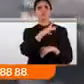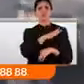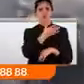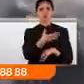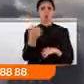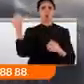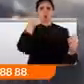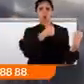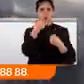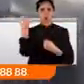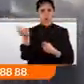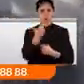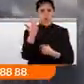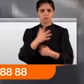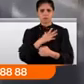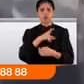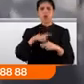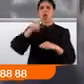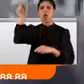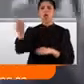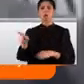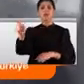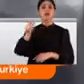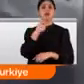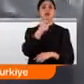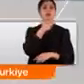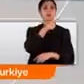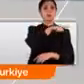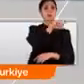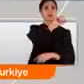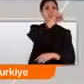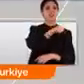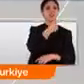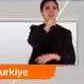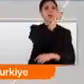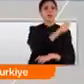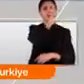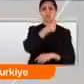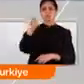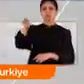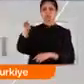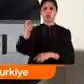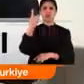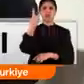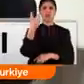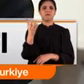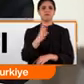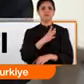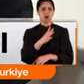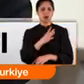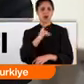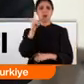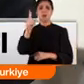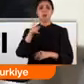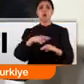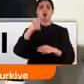Yumruklaşma büyüdü. Saldırgan Ensar Halife'ye elindeki bıçakla saldırdı. Ensar'ı bıçakladılar. İki yerinden. Yaralanan Ensar